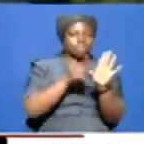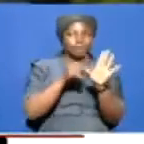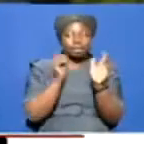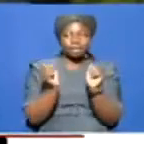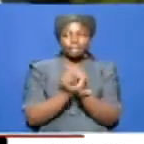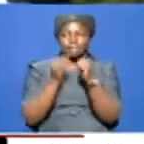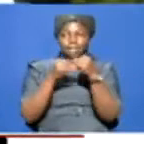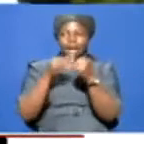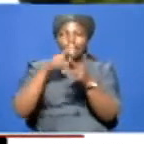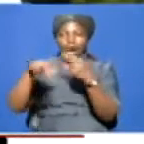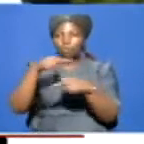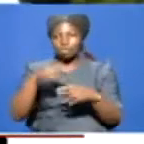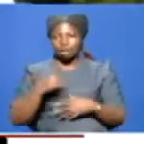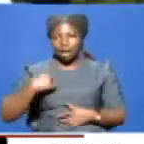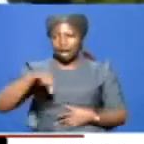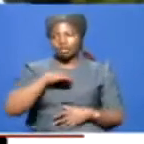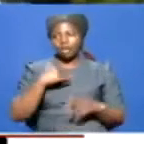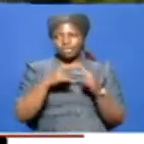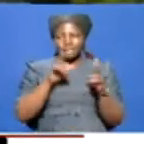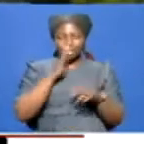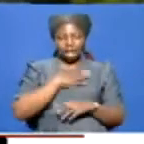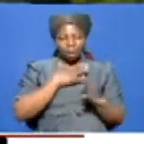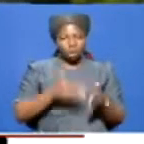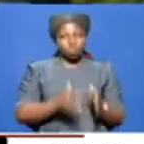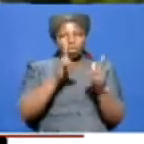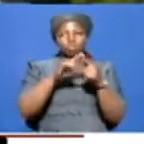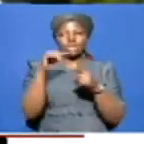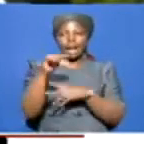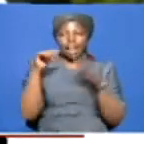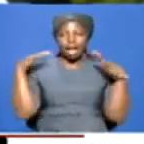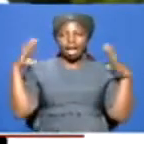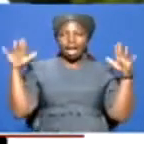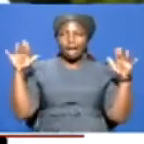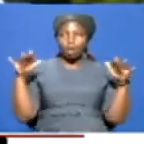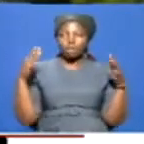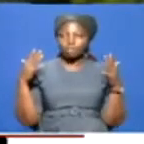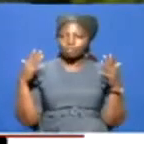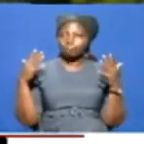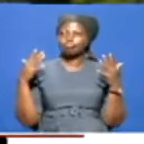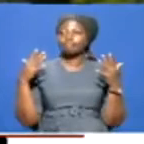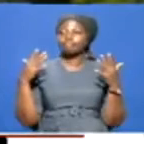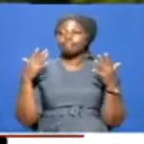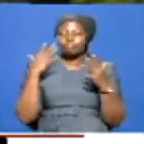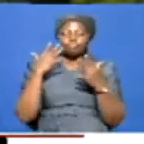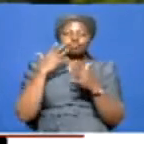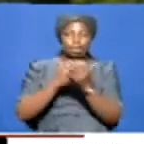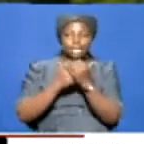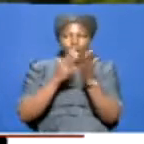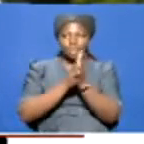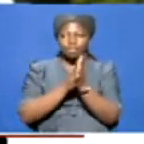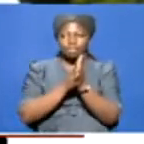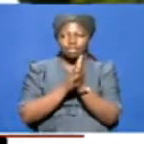We officially kick off our Road to Gleneagles Classic, partnering of course with Vet, who kick off with us on